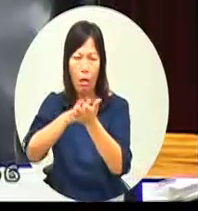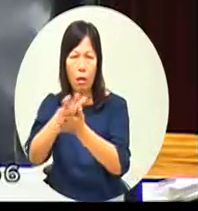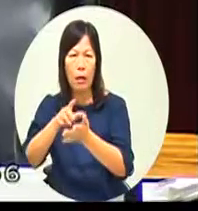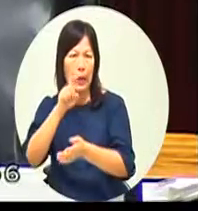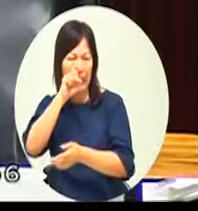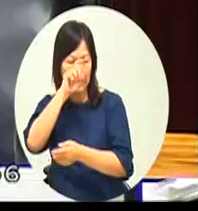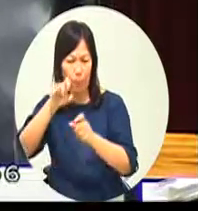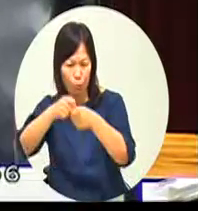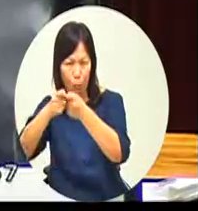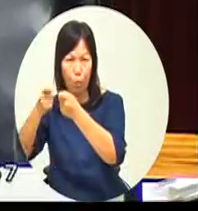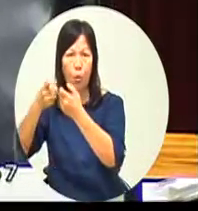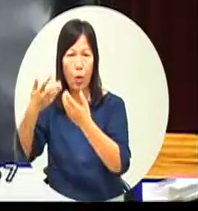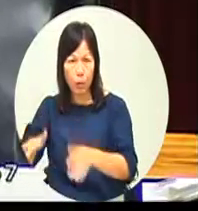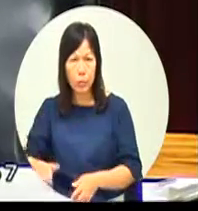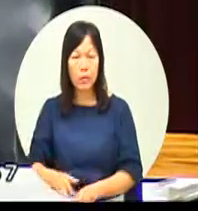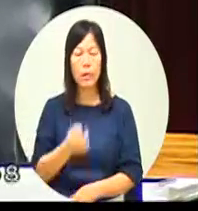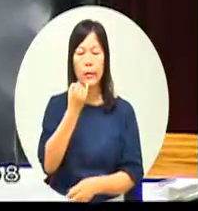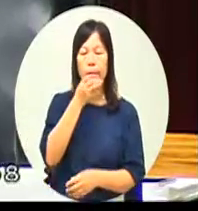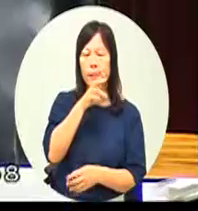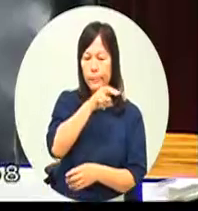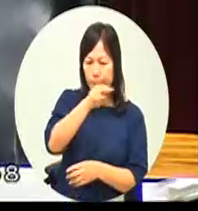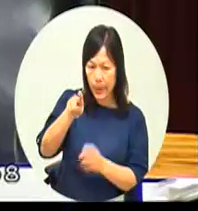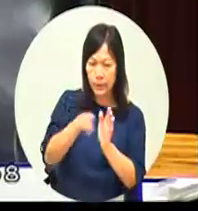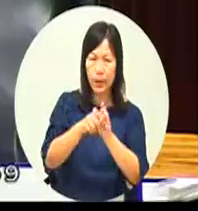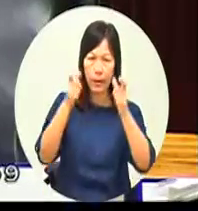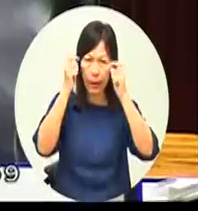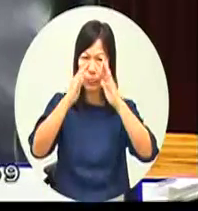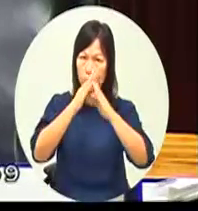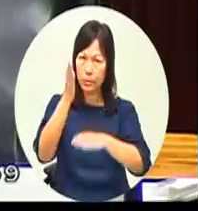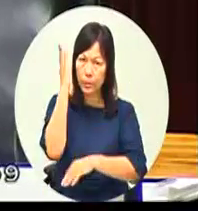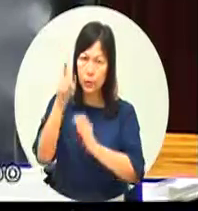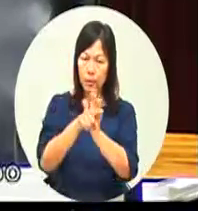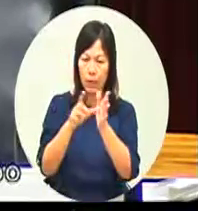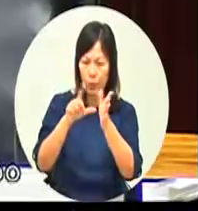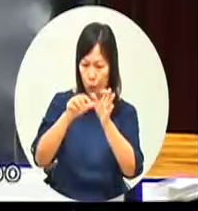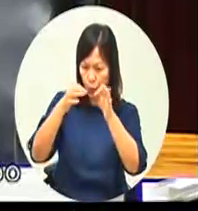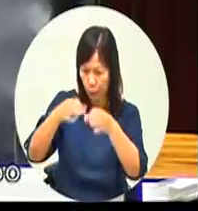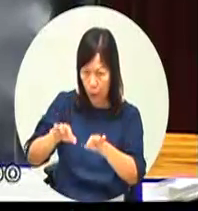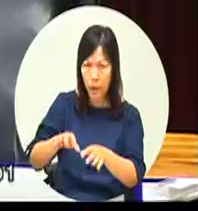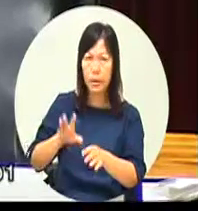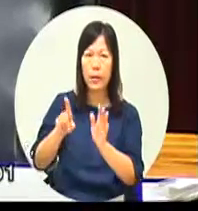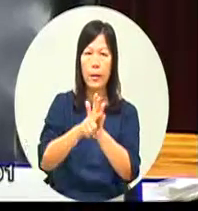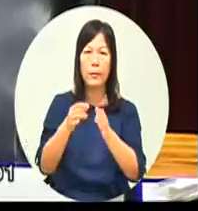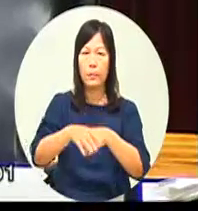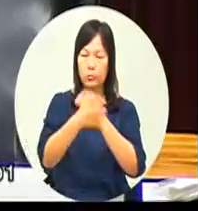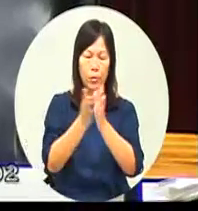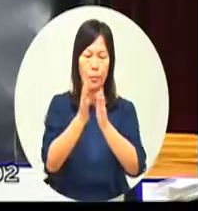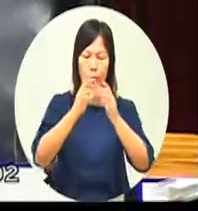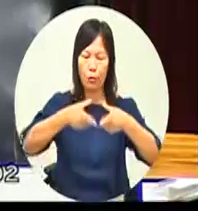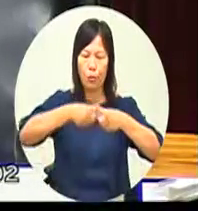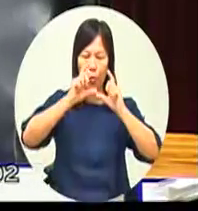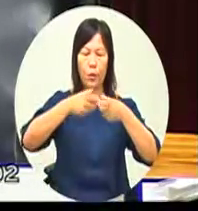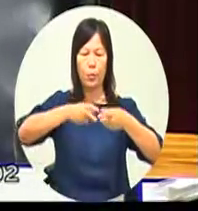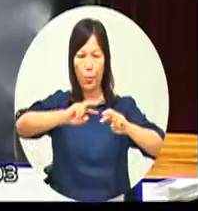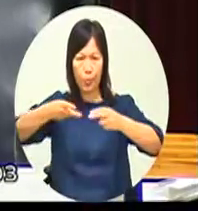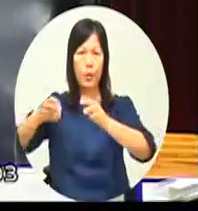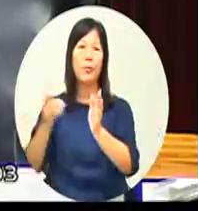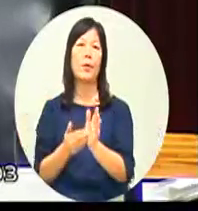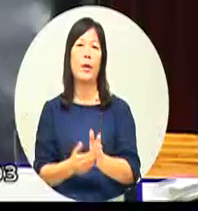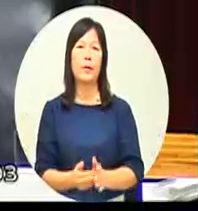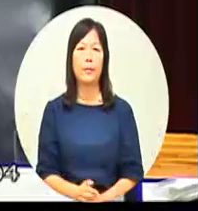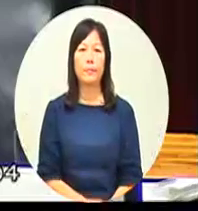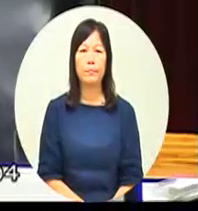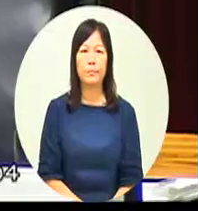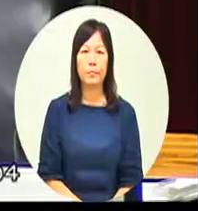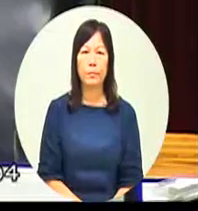乱，但是我们看到高雄市政府在很短的期间就把市容恢复，虽